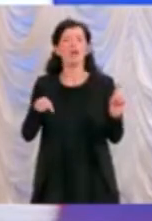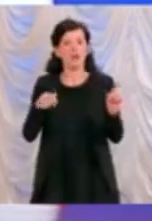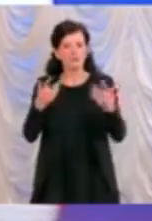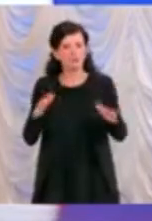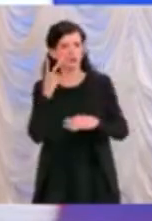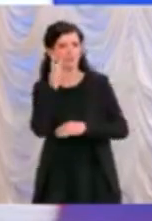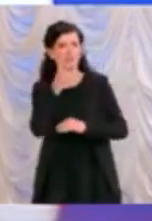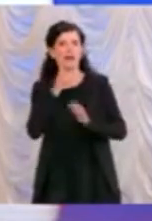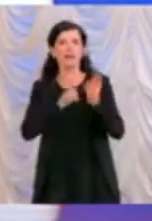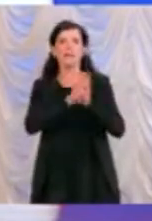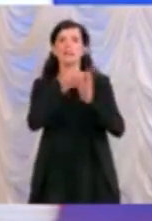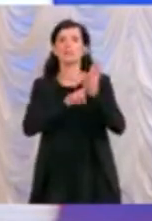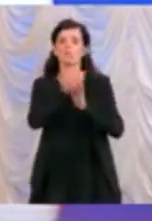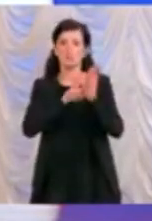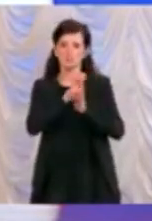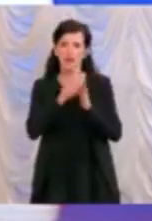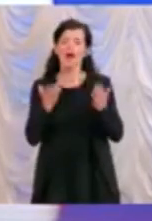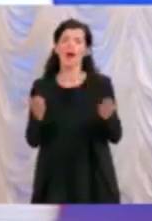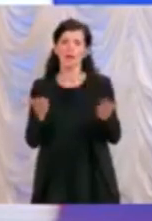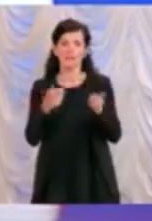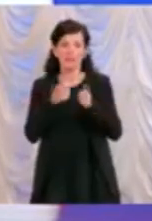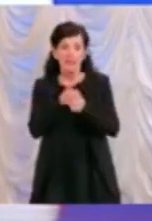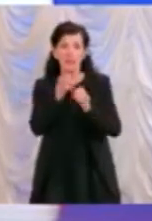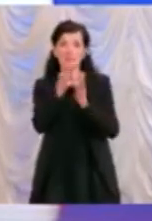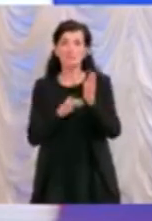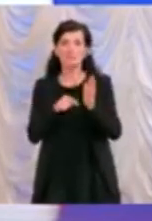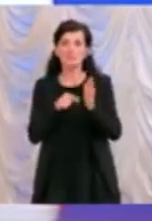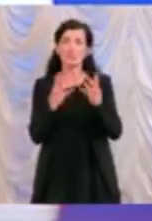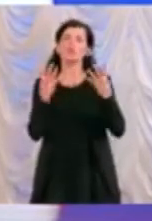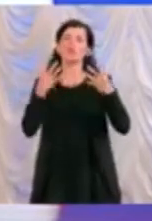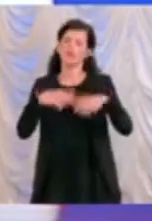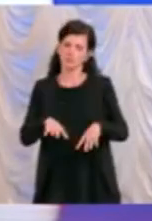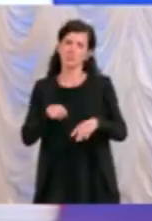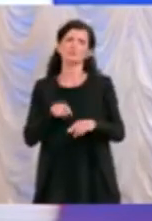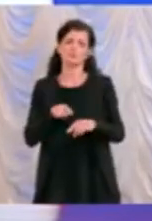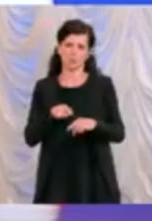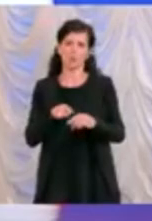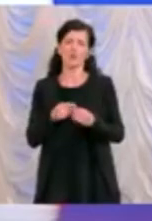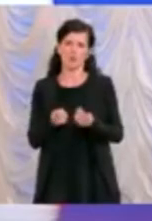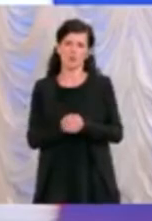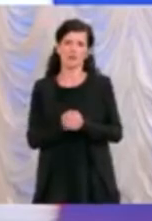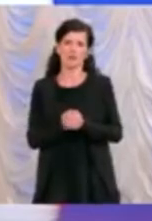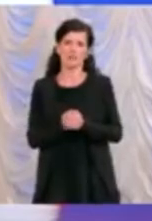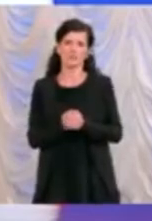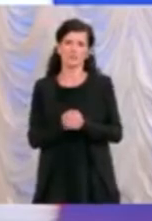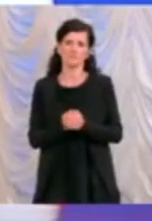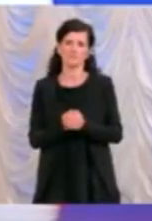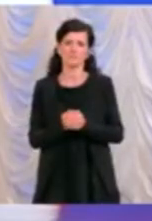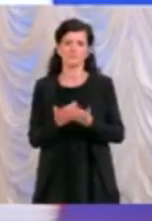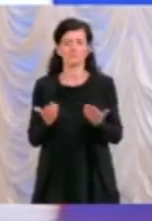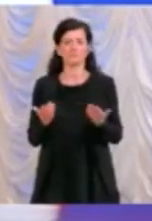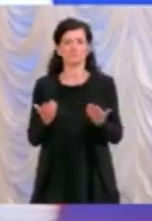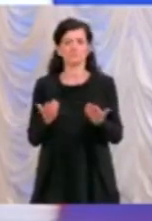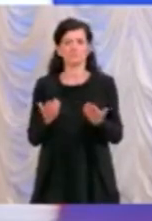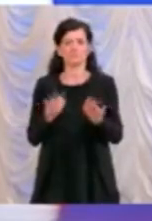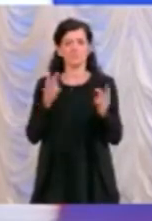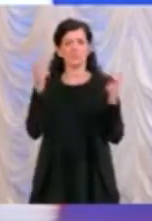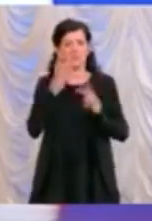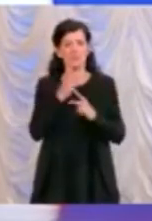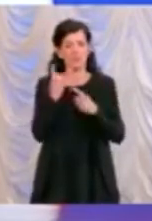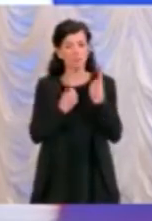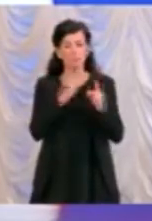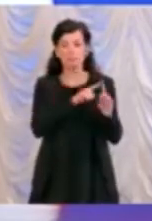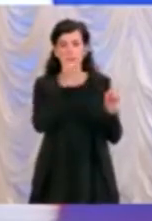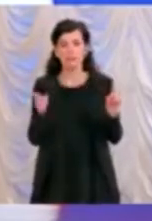dando dei frutti stanno funzionando stiamo ricevendo anche importanti riconoscimenti l'ufficio